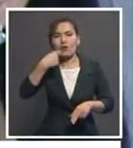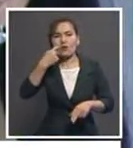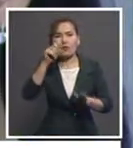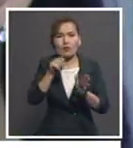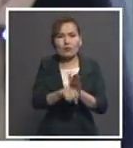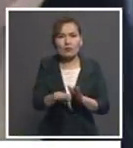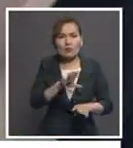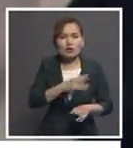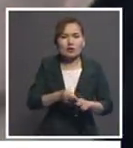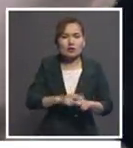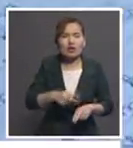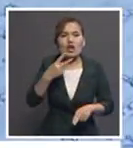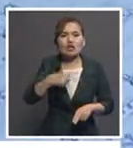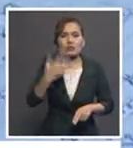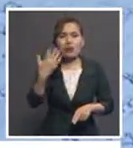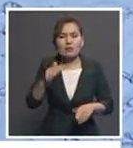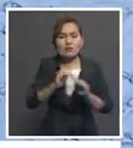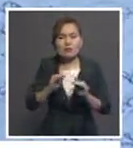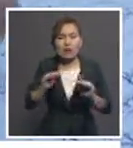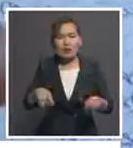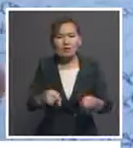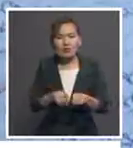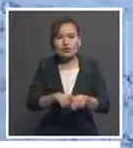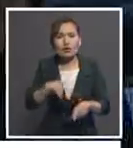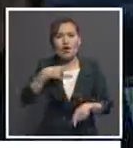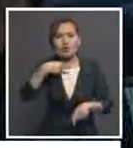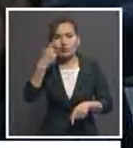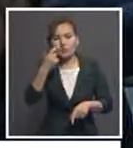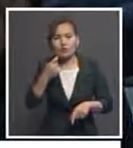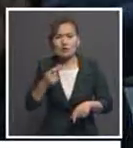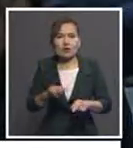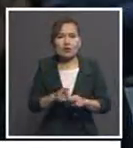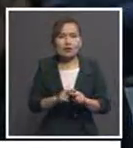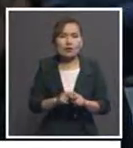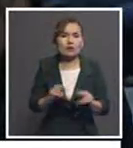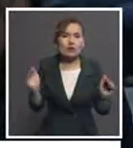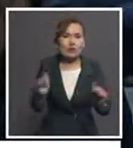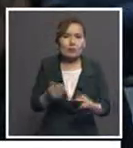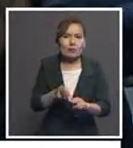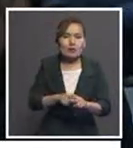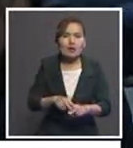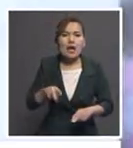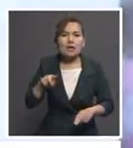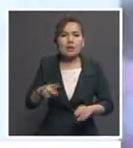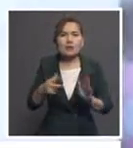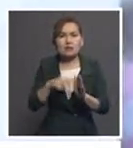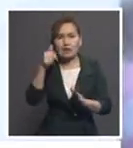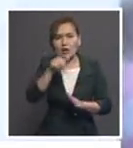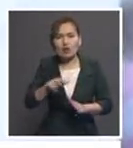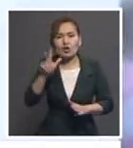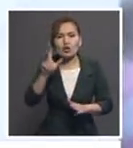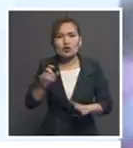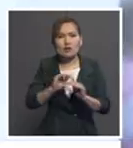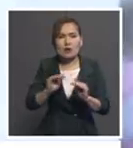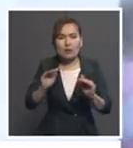өмірін қиған. Десек те, психологтар соңғы уақытта суицид деректері азайғандығын алға тартты. Мәселен, 2008 жылы 300-ден аса жас